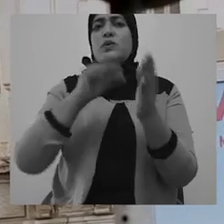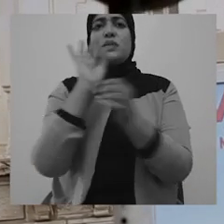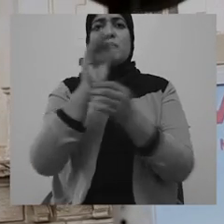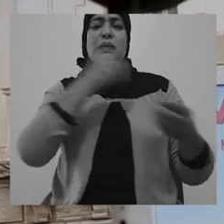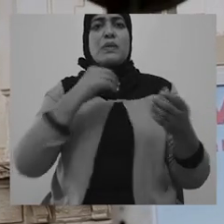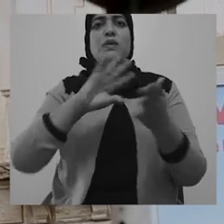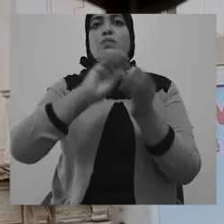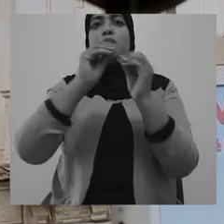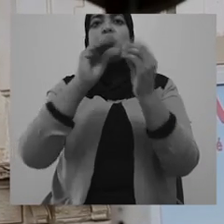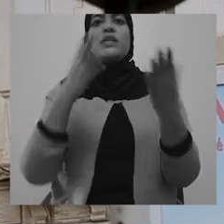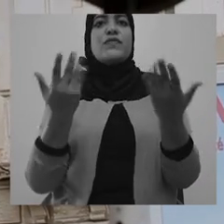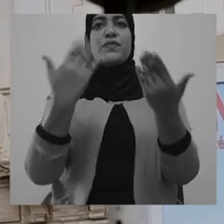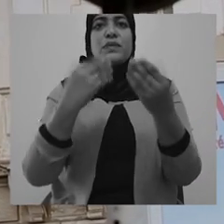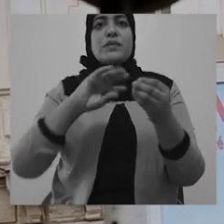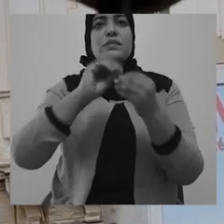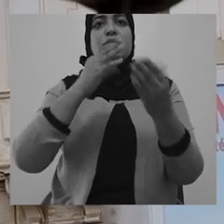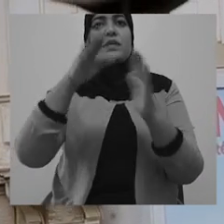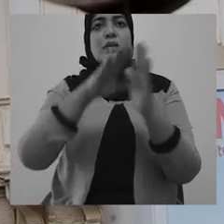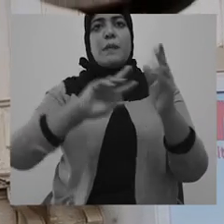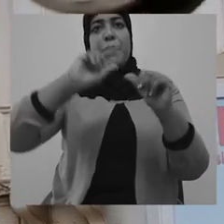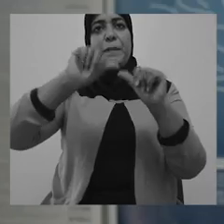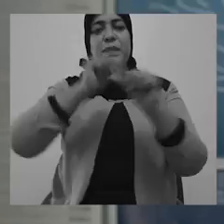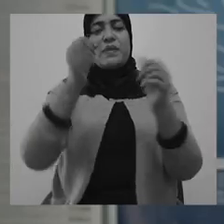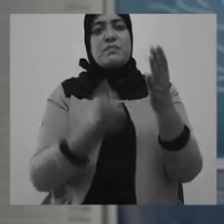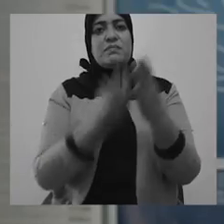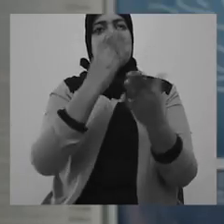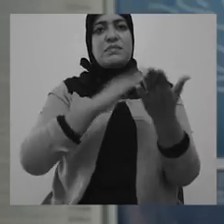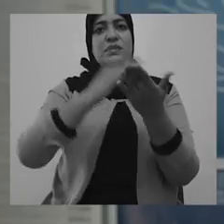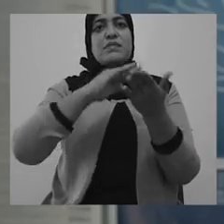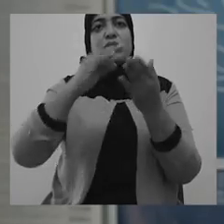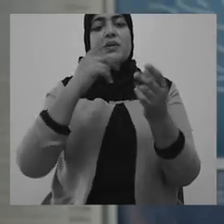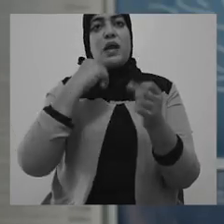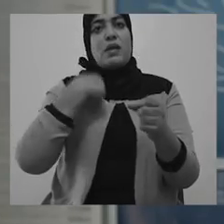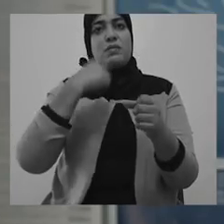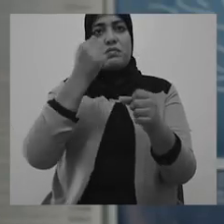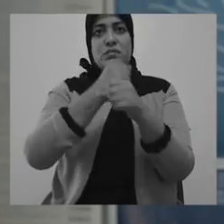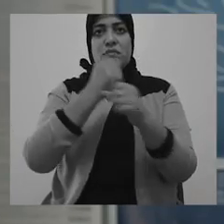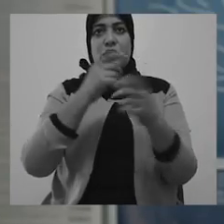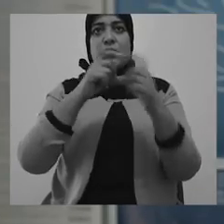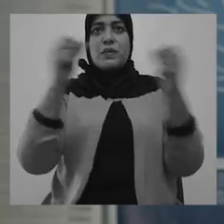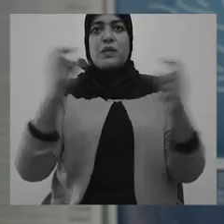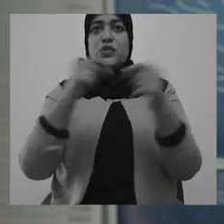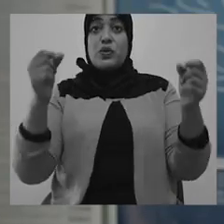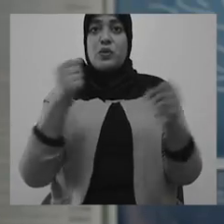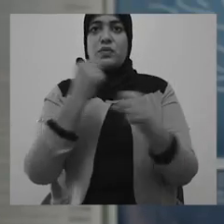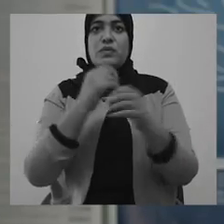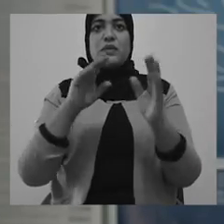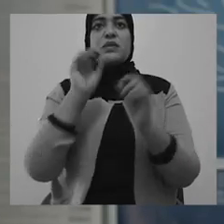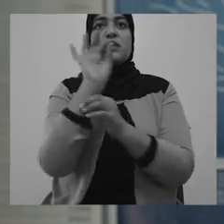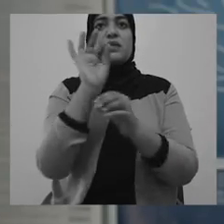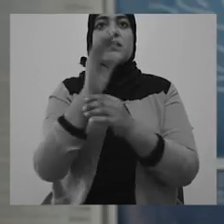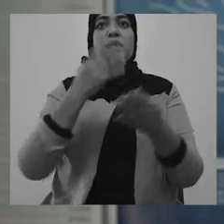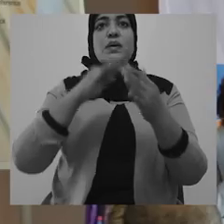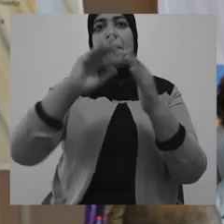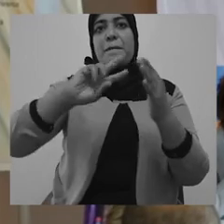fourni, à travers un module qui est plus pratique, d'élaborer des initiatives leur permettant de mettre en œuvre les acquis théoriques